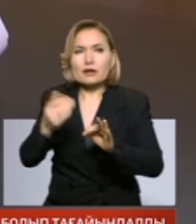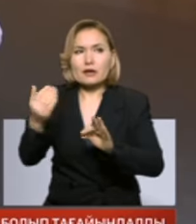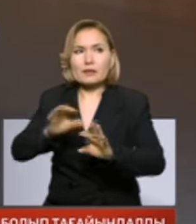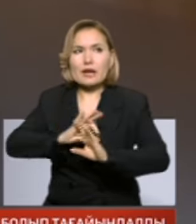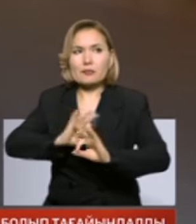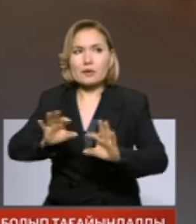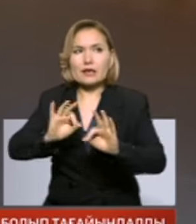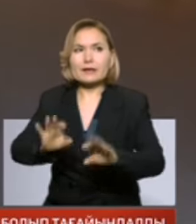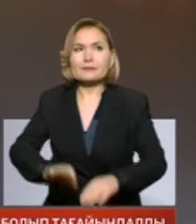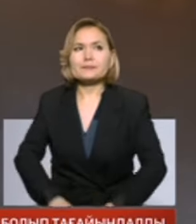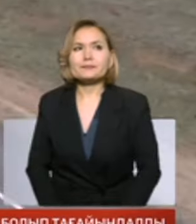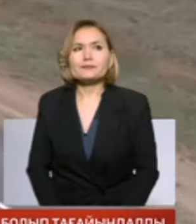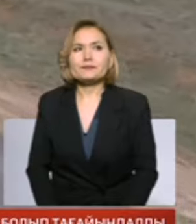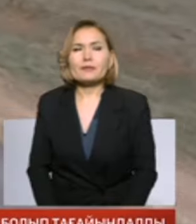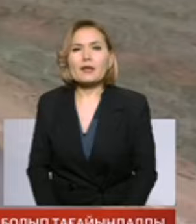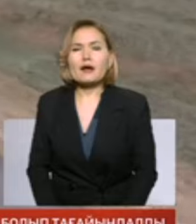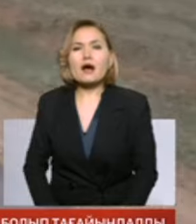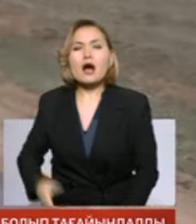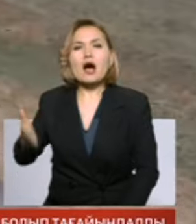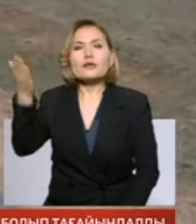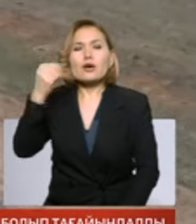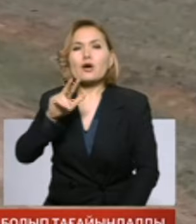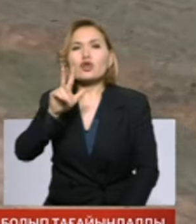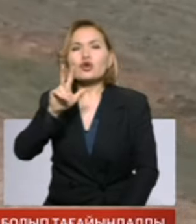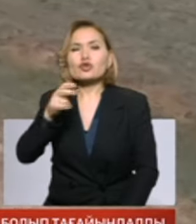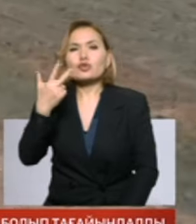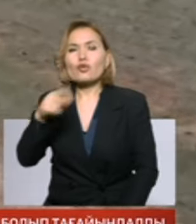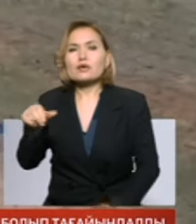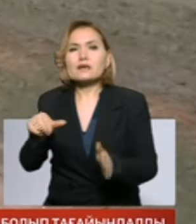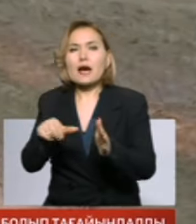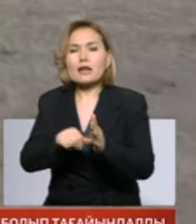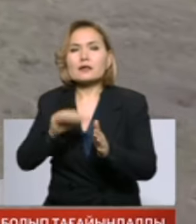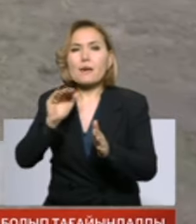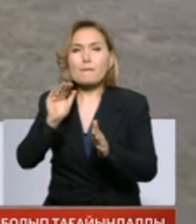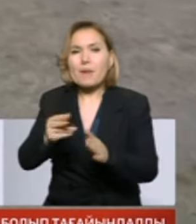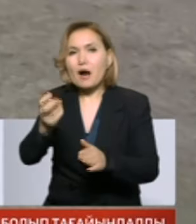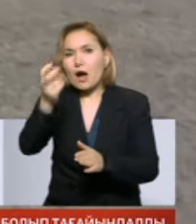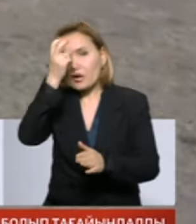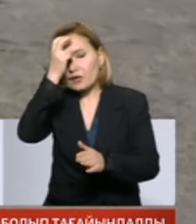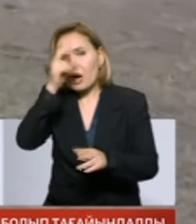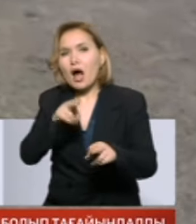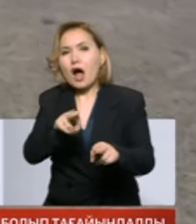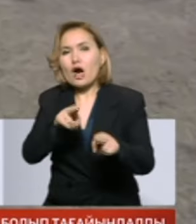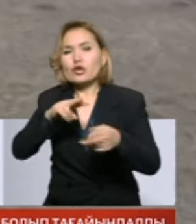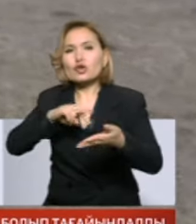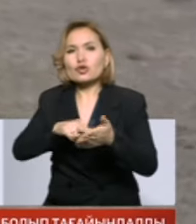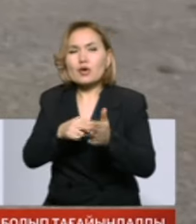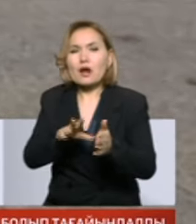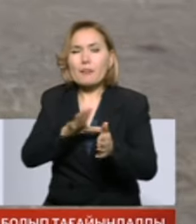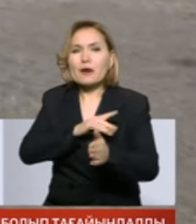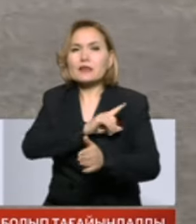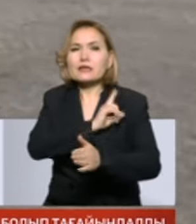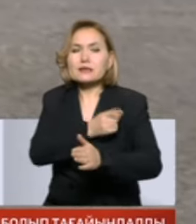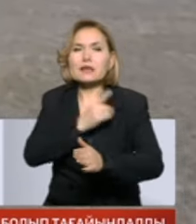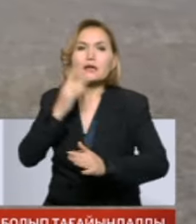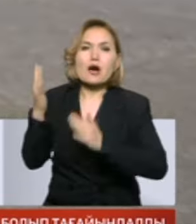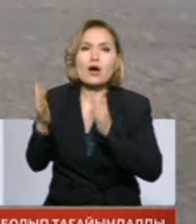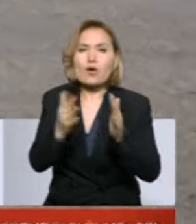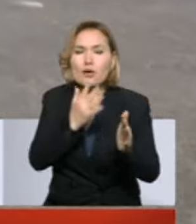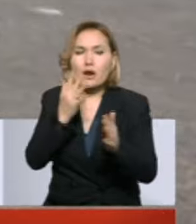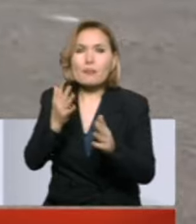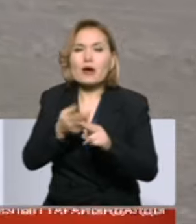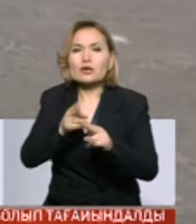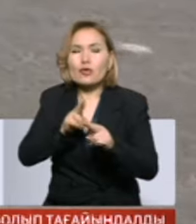материалында. Әубаста 336 мың жануарды ату жоспарланған, алайда күн райы қолайсыздық танытып, батыс аймақта ет